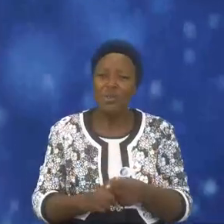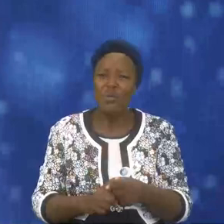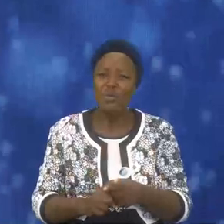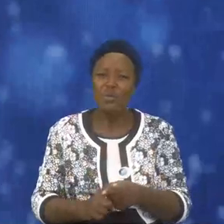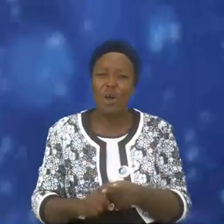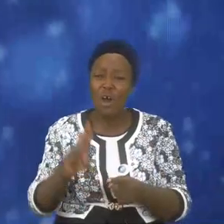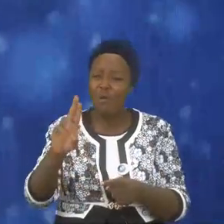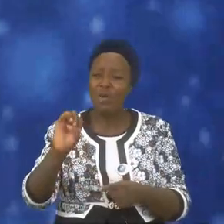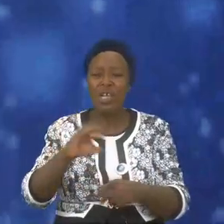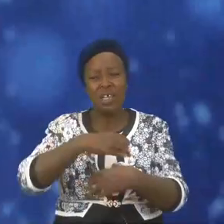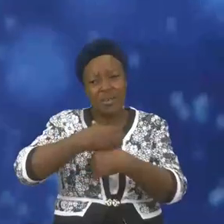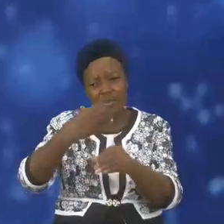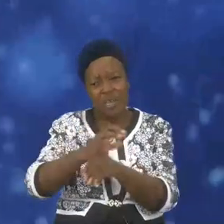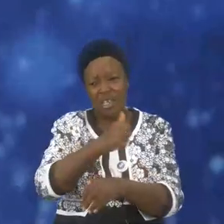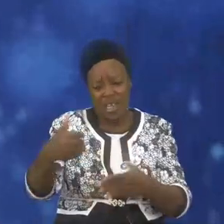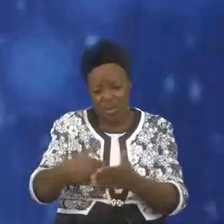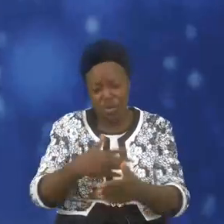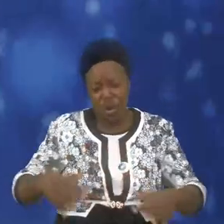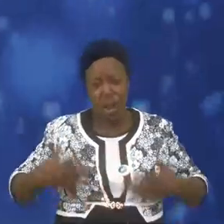pour te recréer.